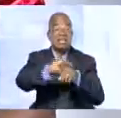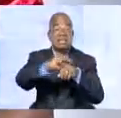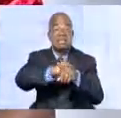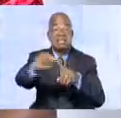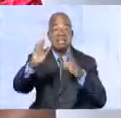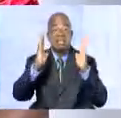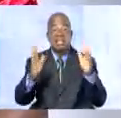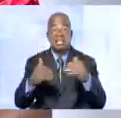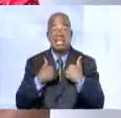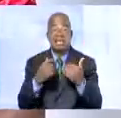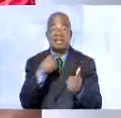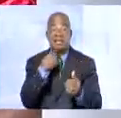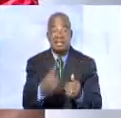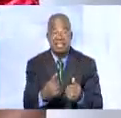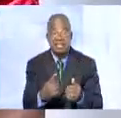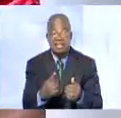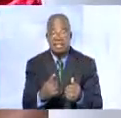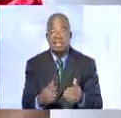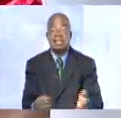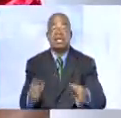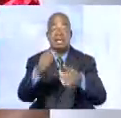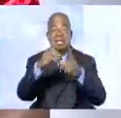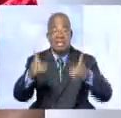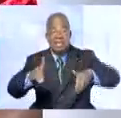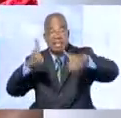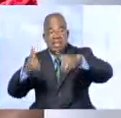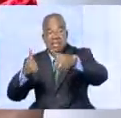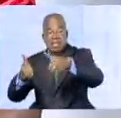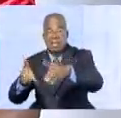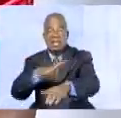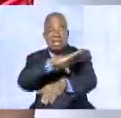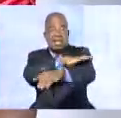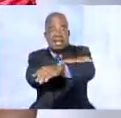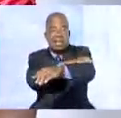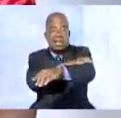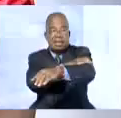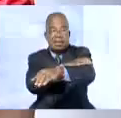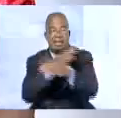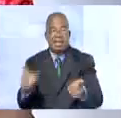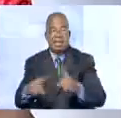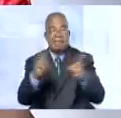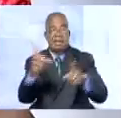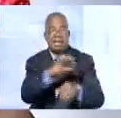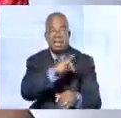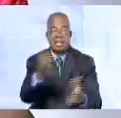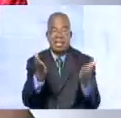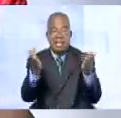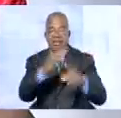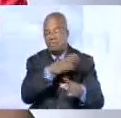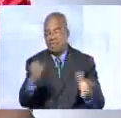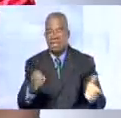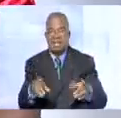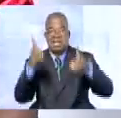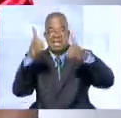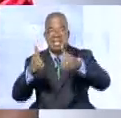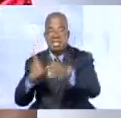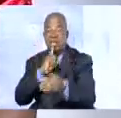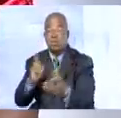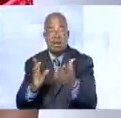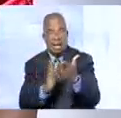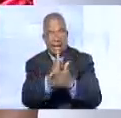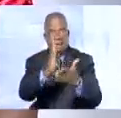Il a dit que Didier Drogba restait le capitaine de l'équipe, mais il veut que Didier reprenne vraiment sa forme avec son